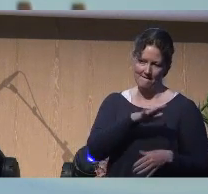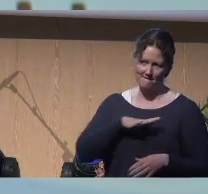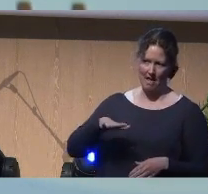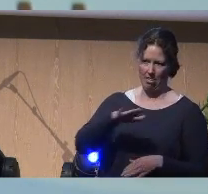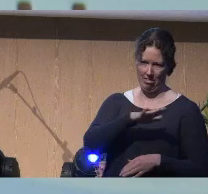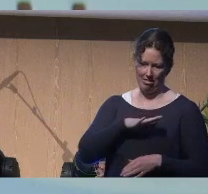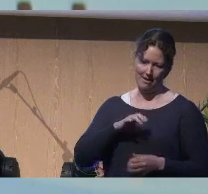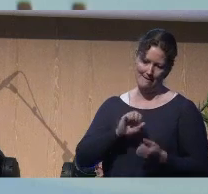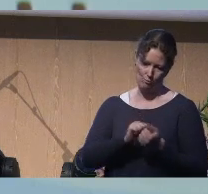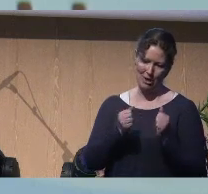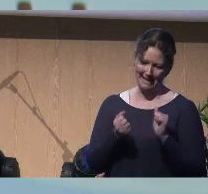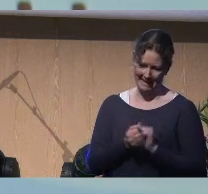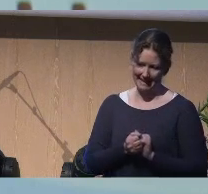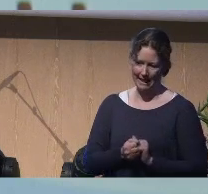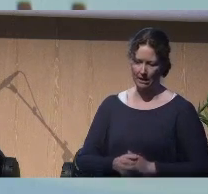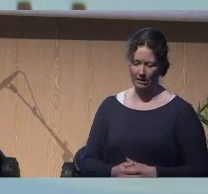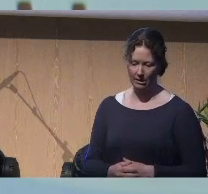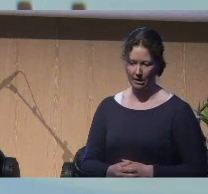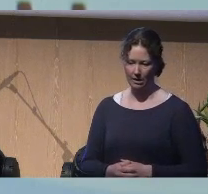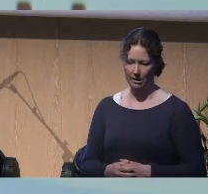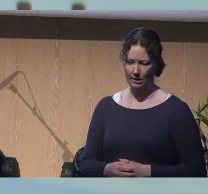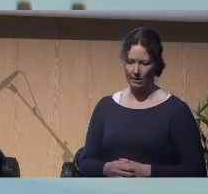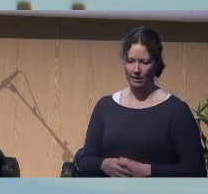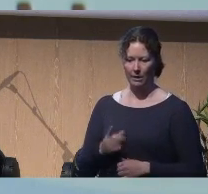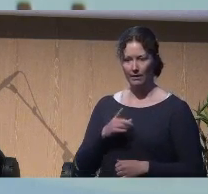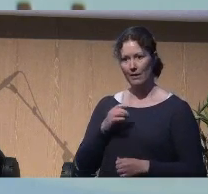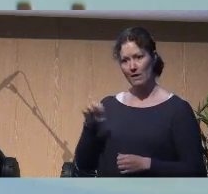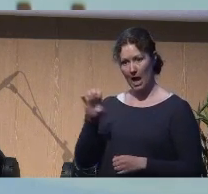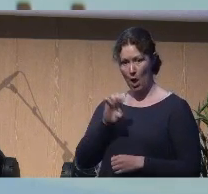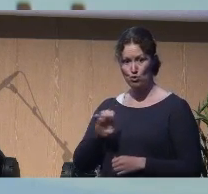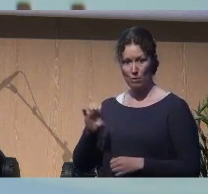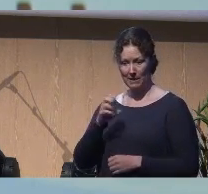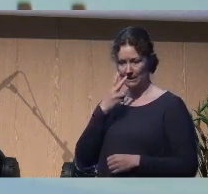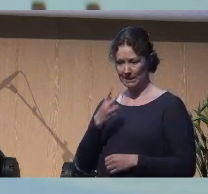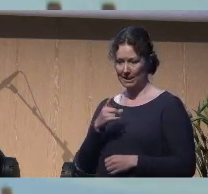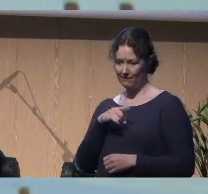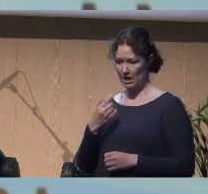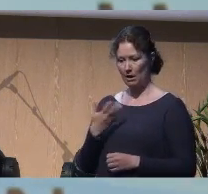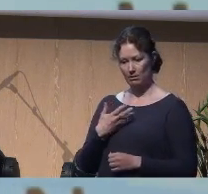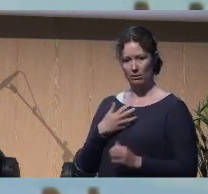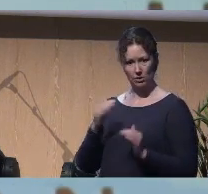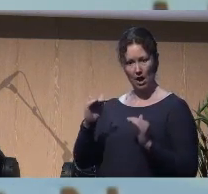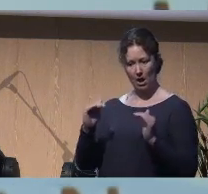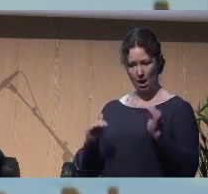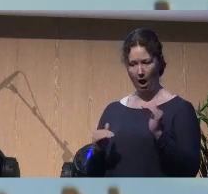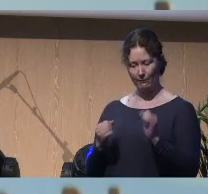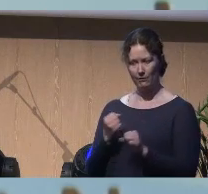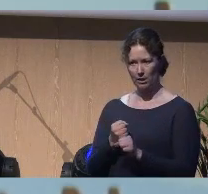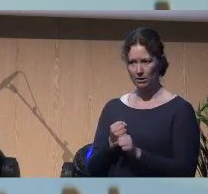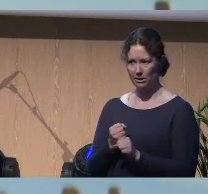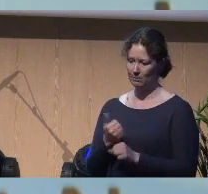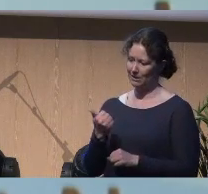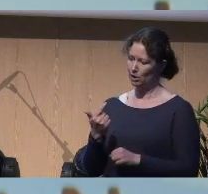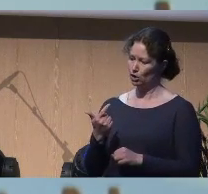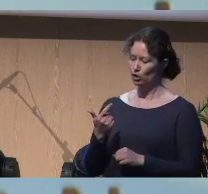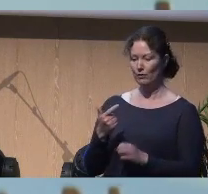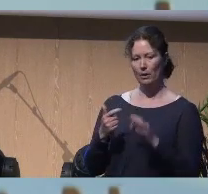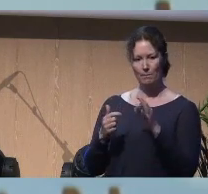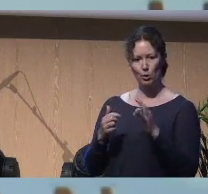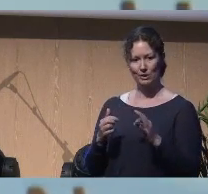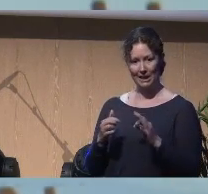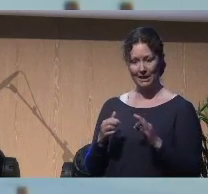helsefeltet i politikken. Vi ligger faktisk europeisk sett ganske lavt. Bare 6-7%